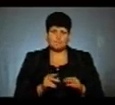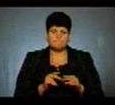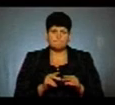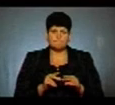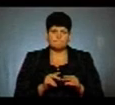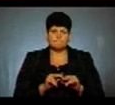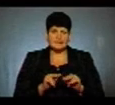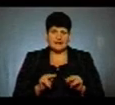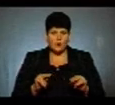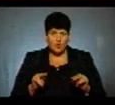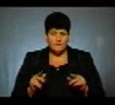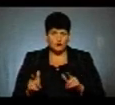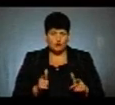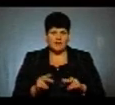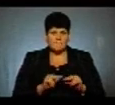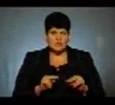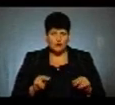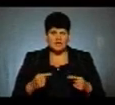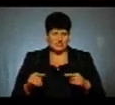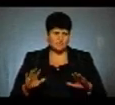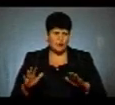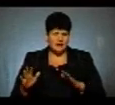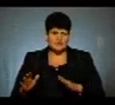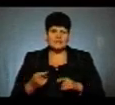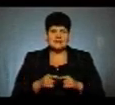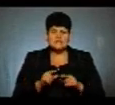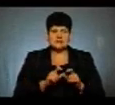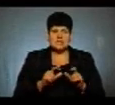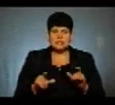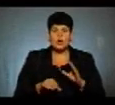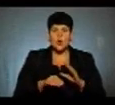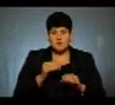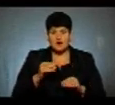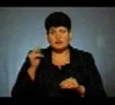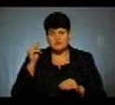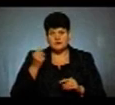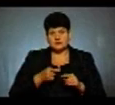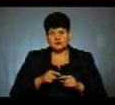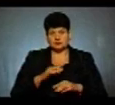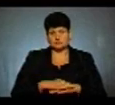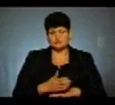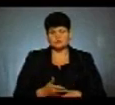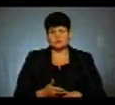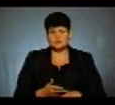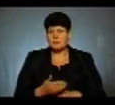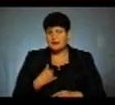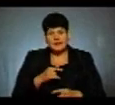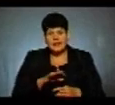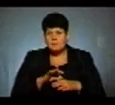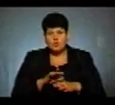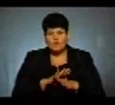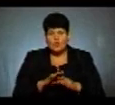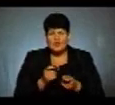і інших моментів, власне, ці заклади обрали вивчення даного курсу. Ми не проводили